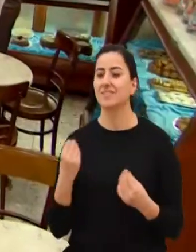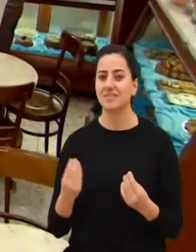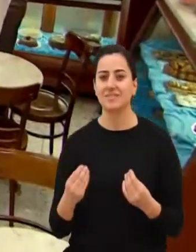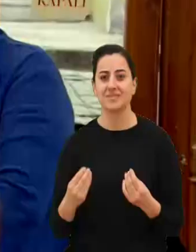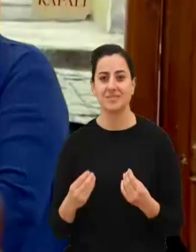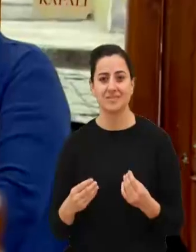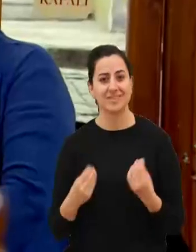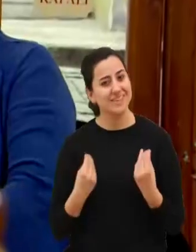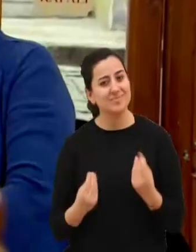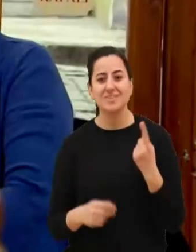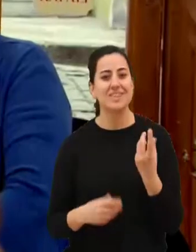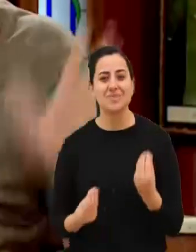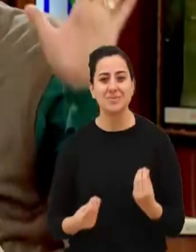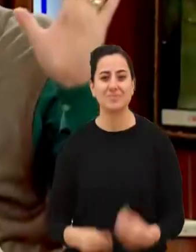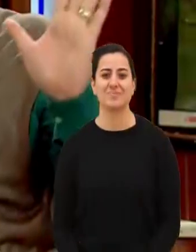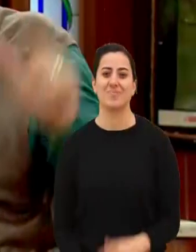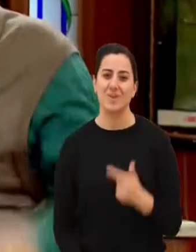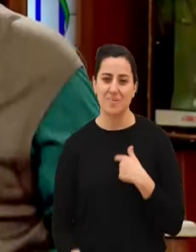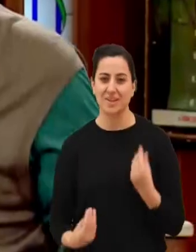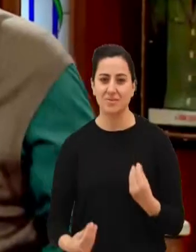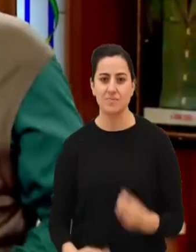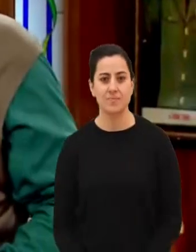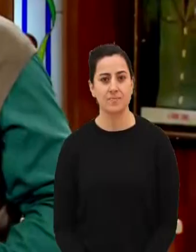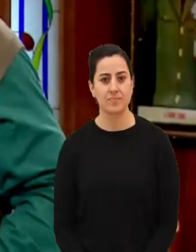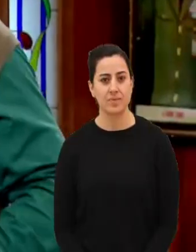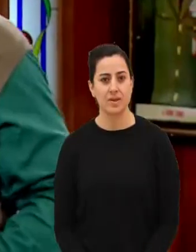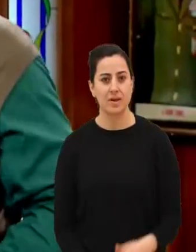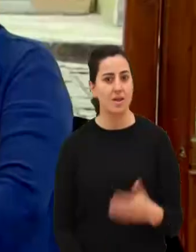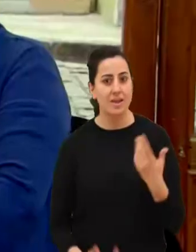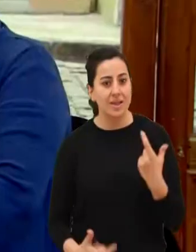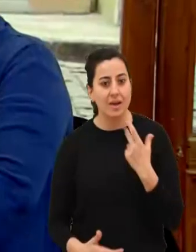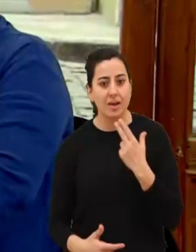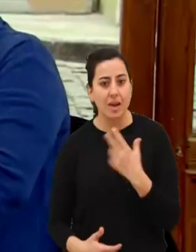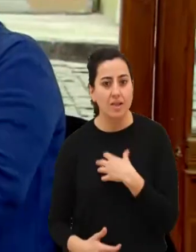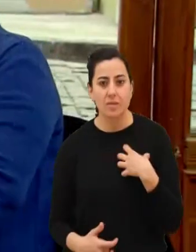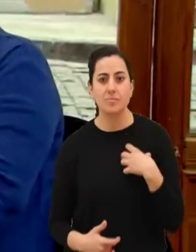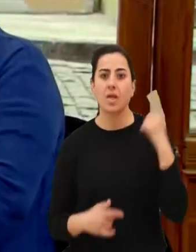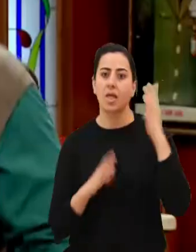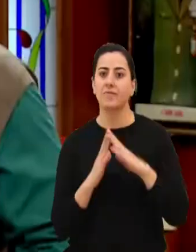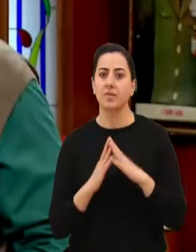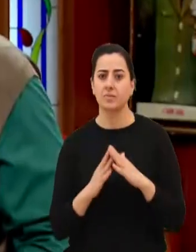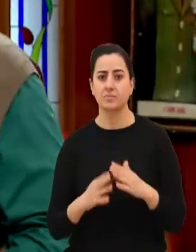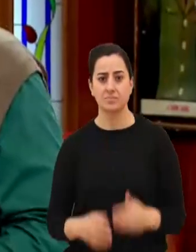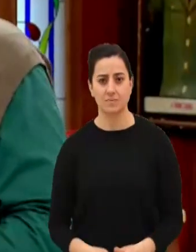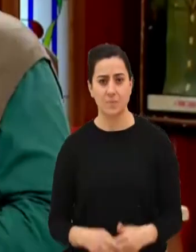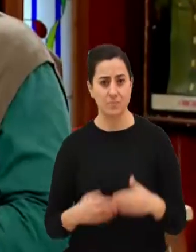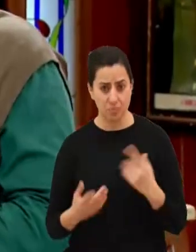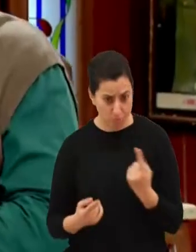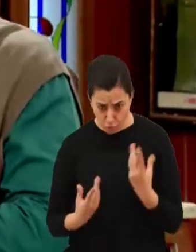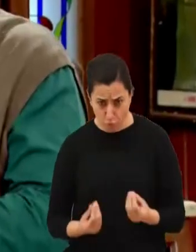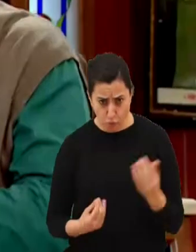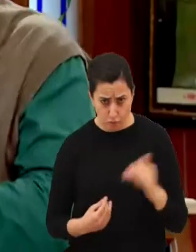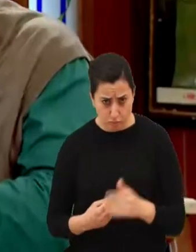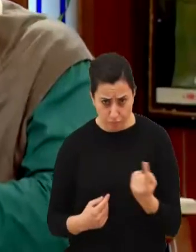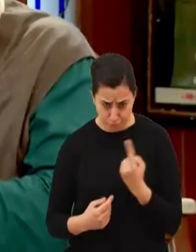Niye miyim? İyi vallahi, siz nasılsınız? Harbi ne yapayım işte. Irak nerede? Evde. Evde mi? Niye oldu, bir şey mi oldu